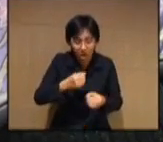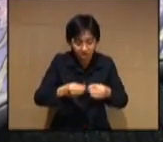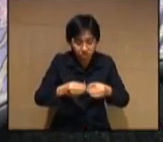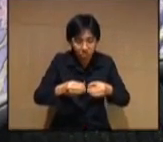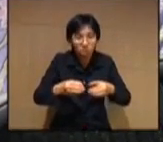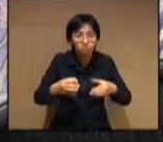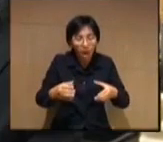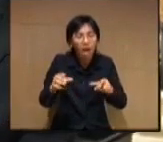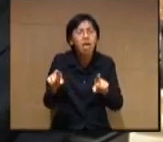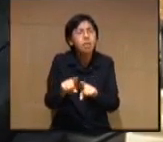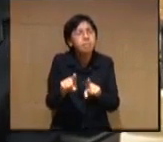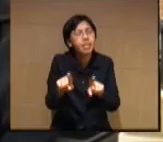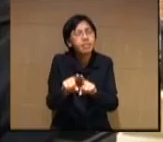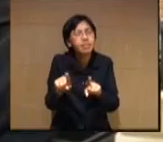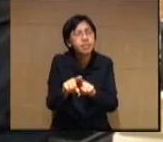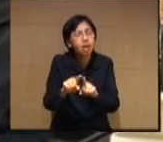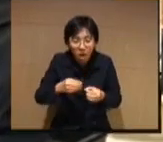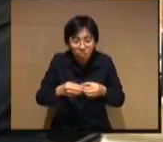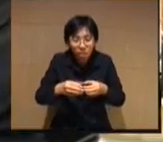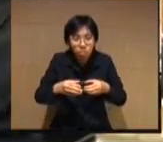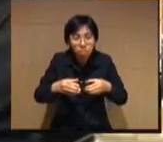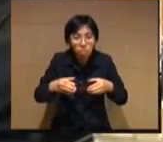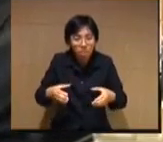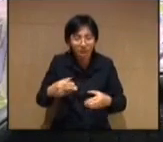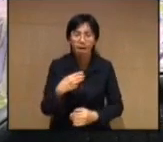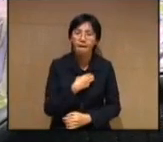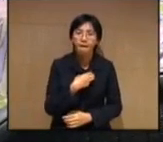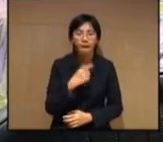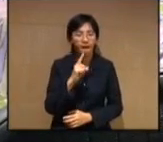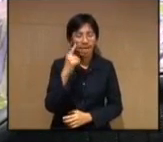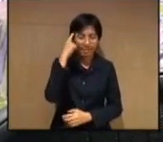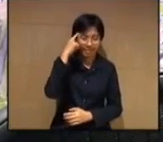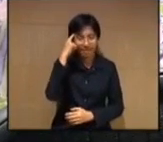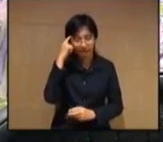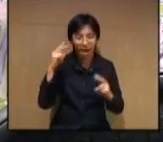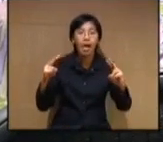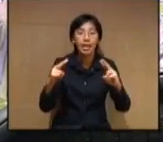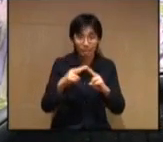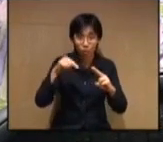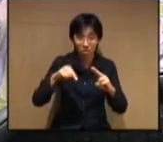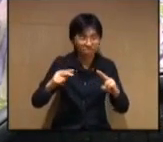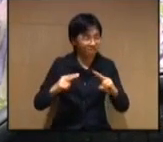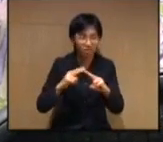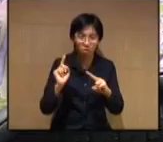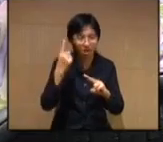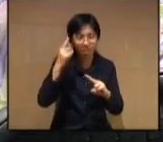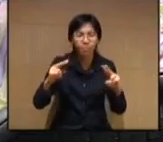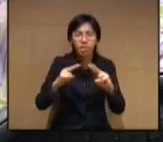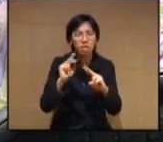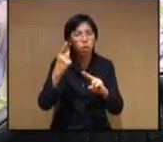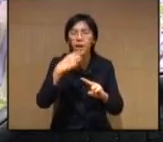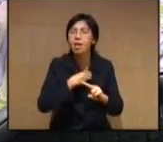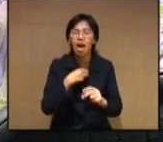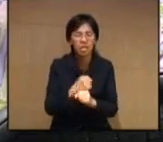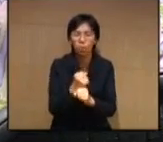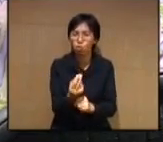ไม่แตกต่างกับคนพิการเลยอยากดใหบบว่าตั้งกระสวงอรยาศฐาปัศไปเลยเพื่อทเราจะได้เล่ง